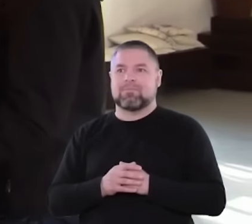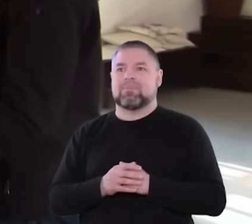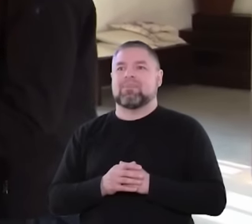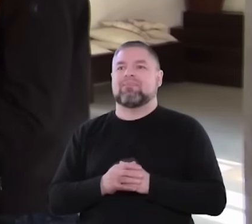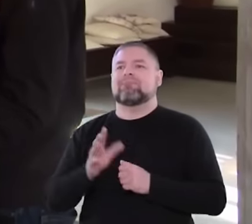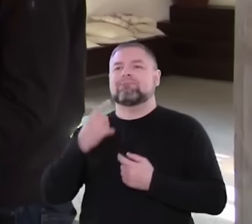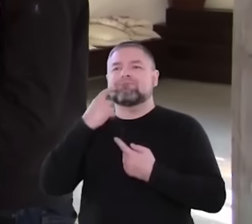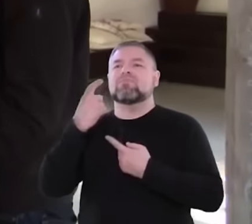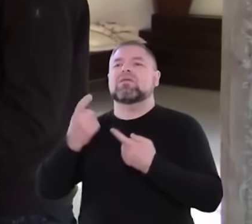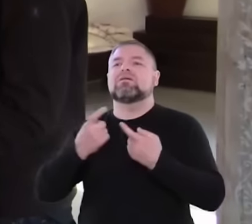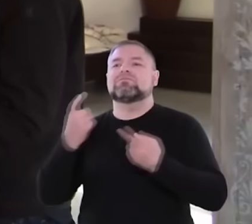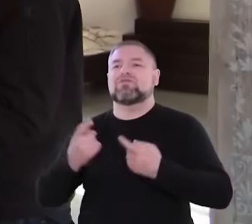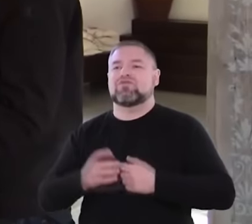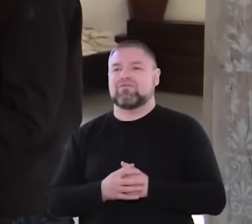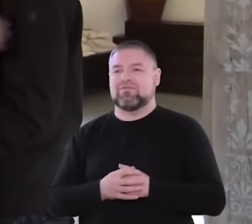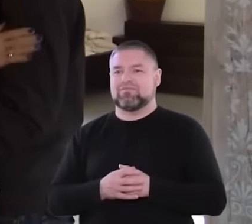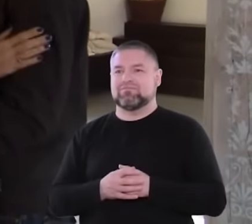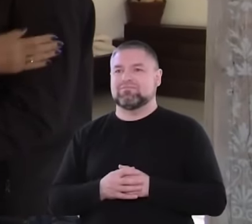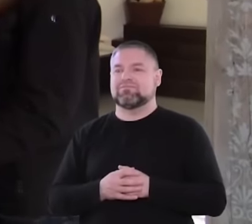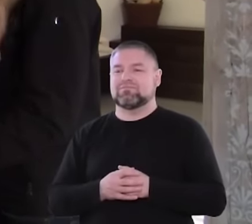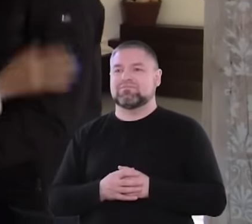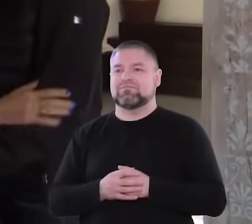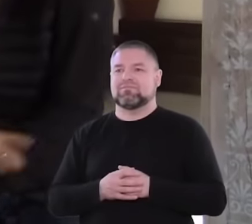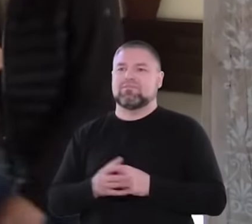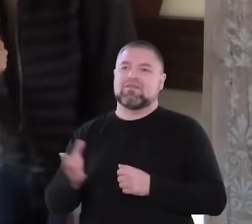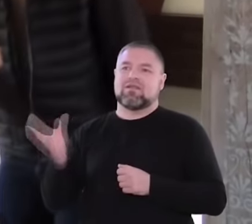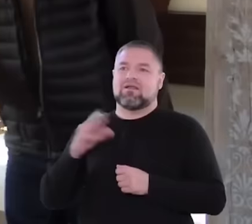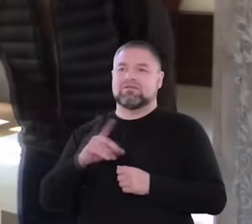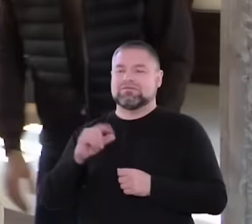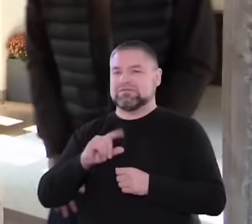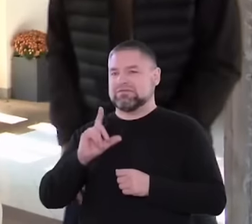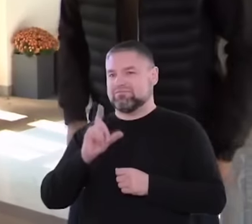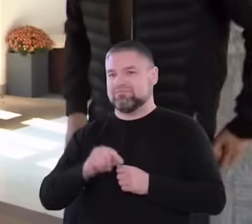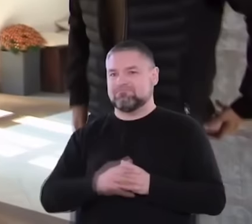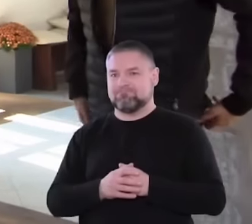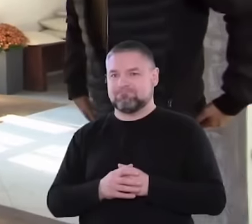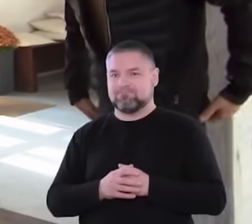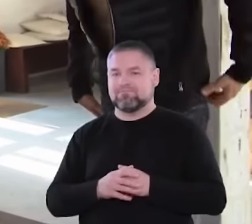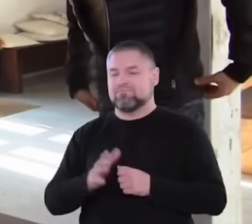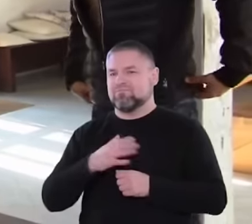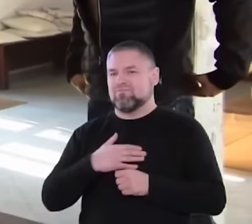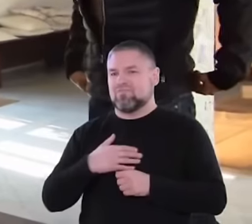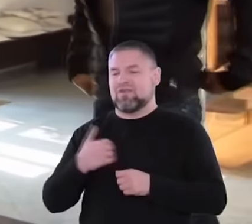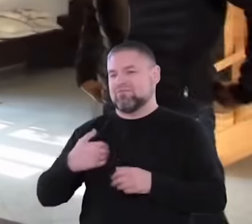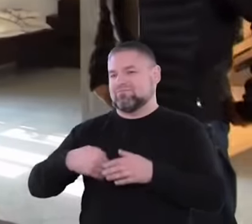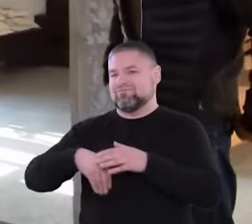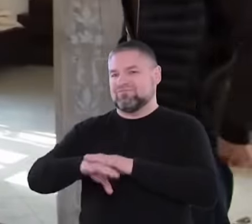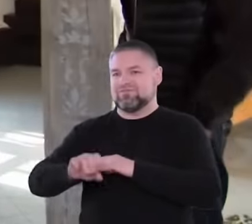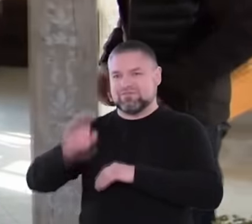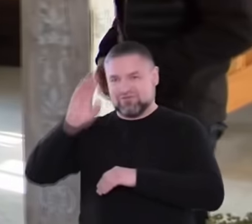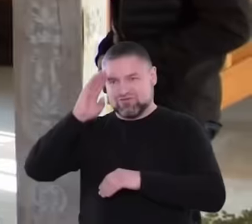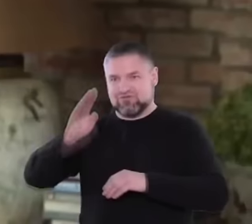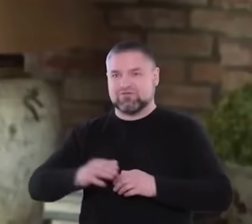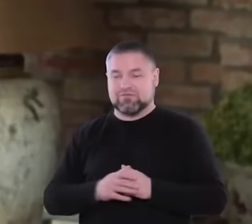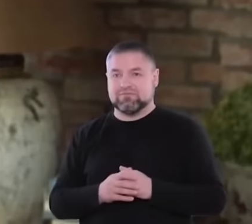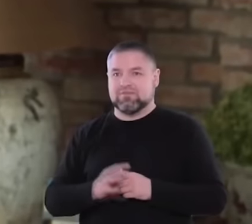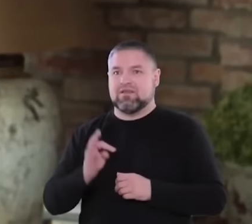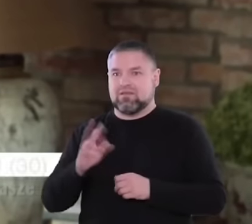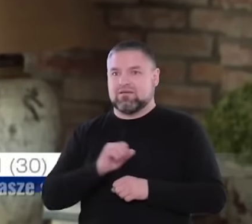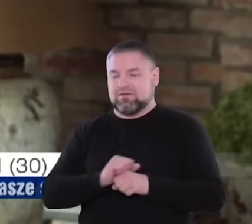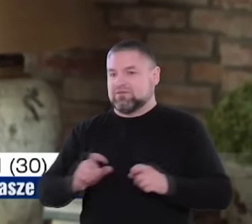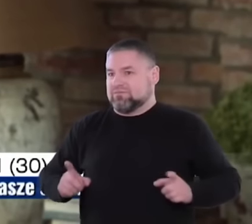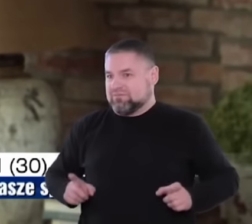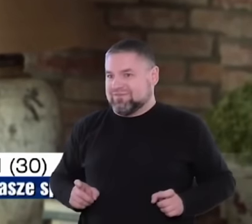Oj, żartowałam, kochanie. Zbieraj się. Teraz idziemy na zakupy. Słuchajcie, puść mnie, kochana, na razie. Tak,